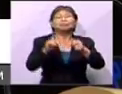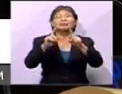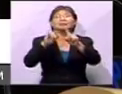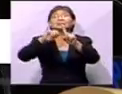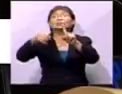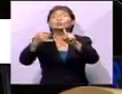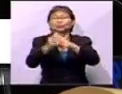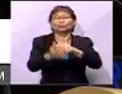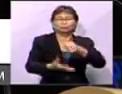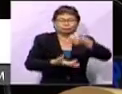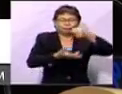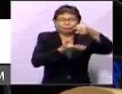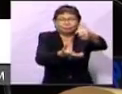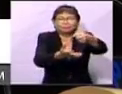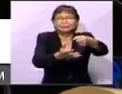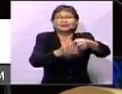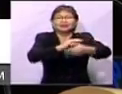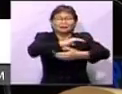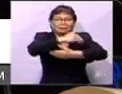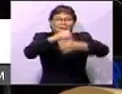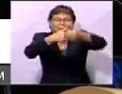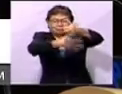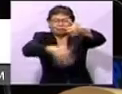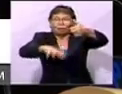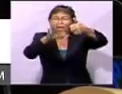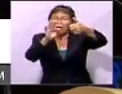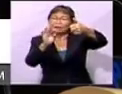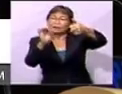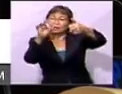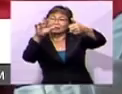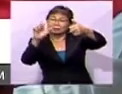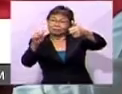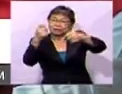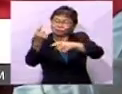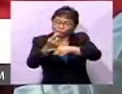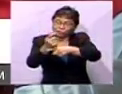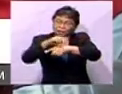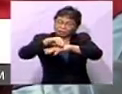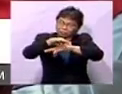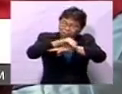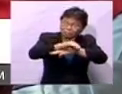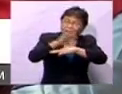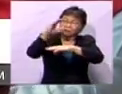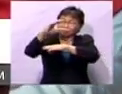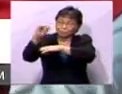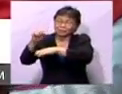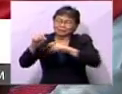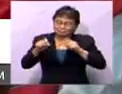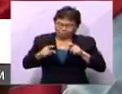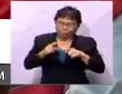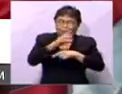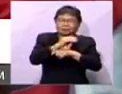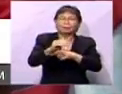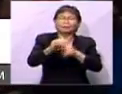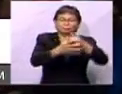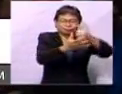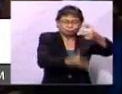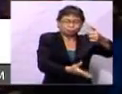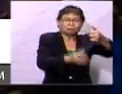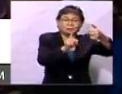Peruntukan disalur menerusi anak syarikat Felkra seperti Felkra Training and Consultancy Sendirian Berhad. Daripada